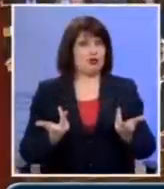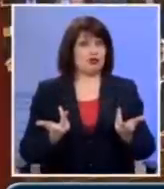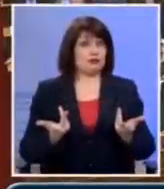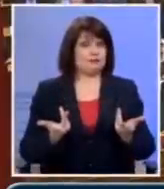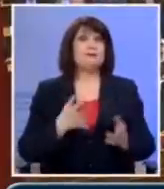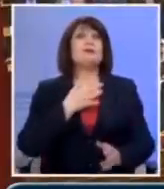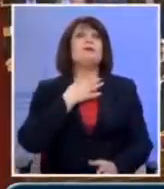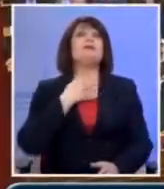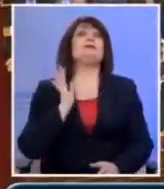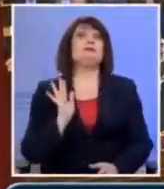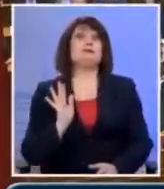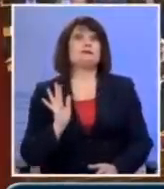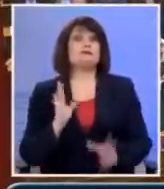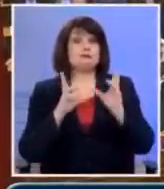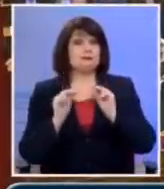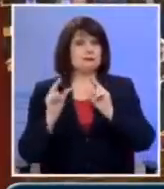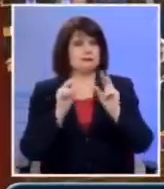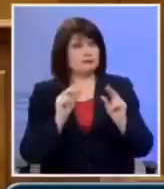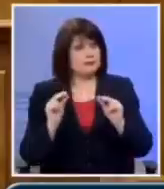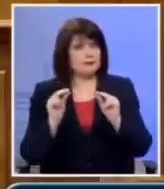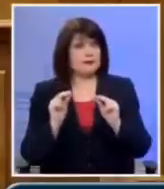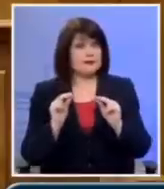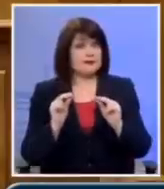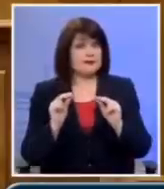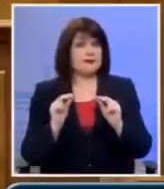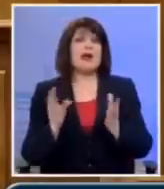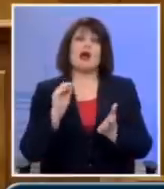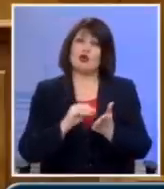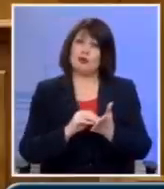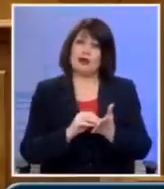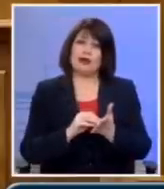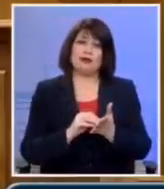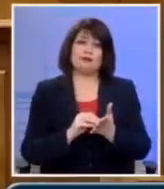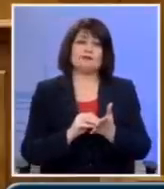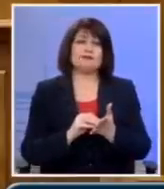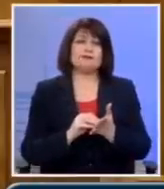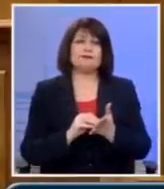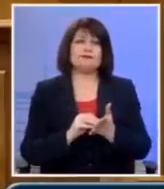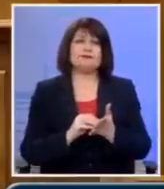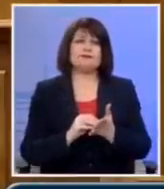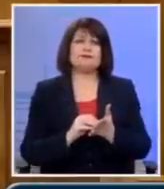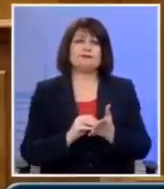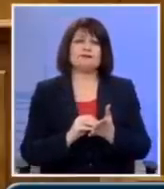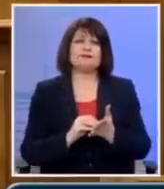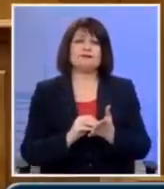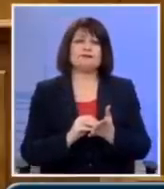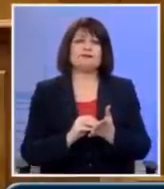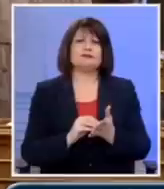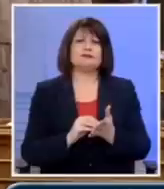δεν χρειάζεται να συζητήσουμε επίσης, κυρίες και κύριοι συνάδελφοι,